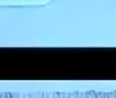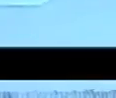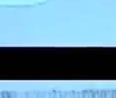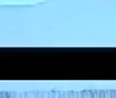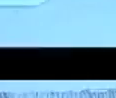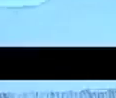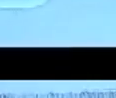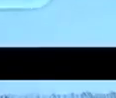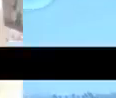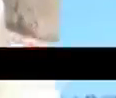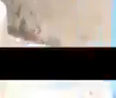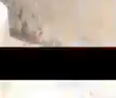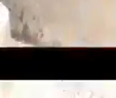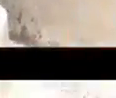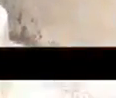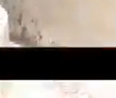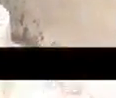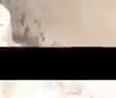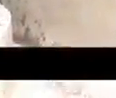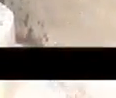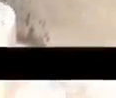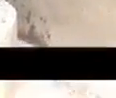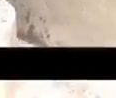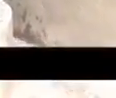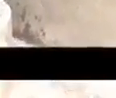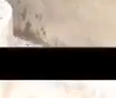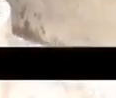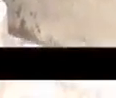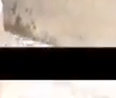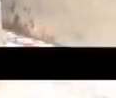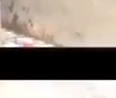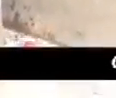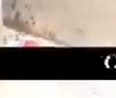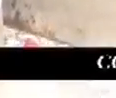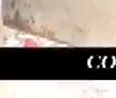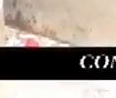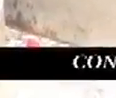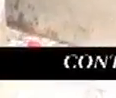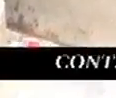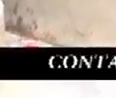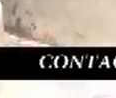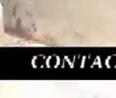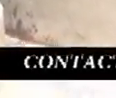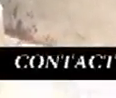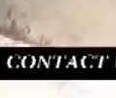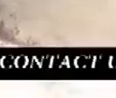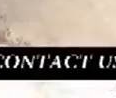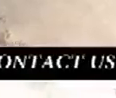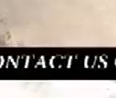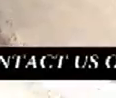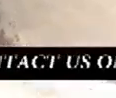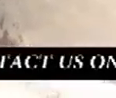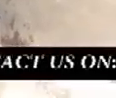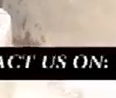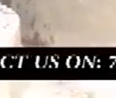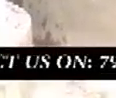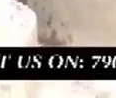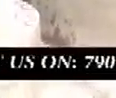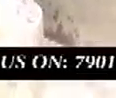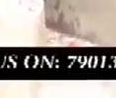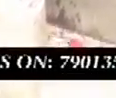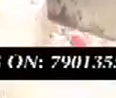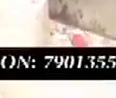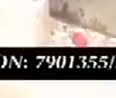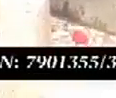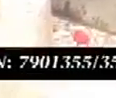xam ne foofu ngeen di toog ngeen fiixlu seen xel dal ñu ngi leen amal ndox ak courant 24 hours amuñ si loolu